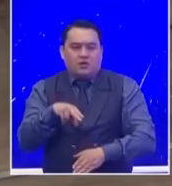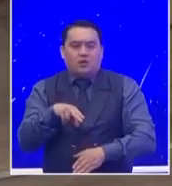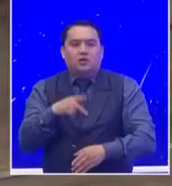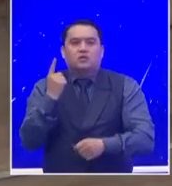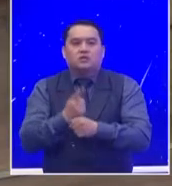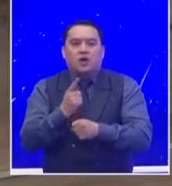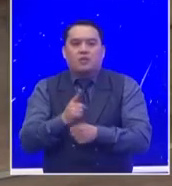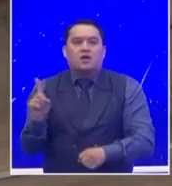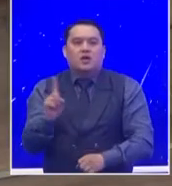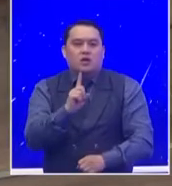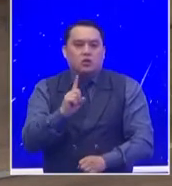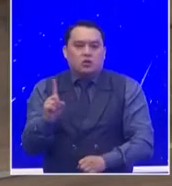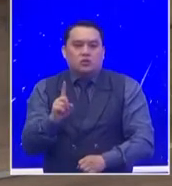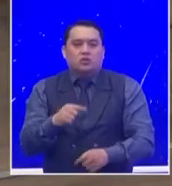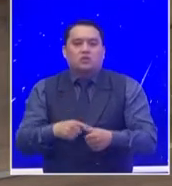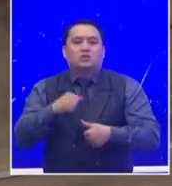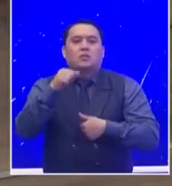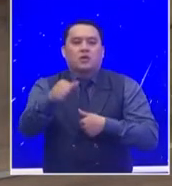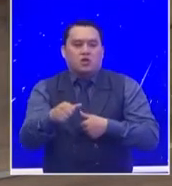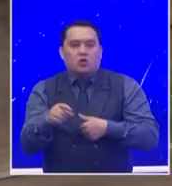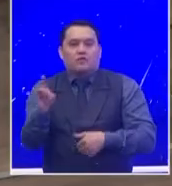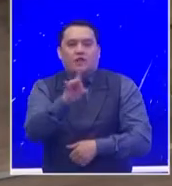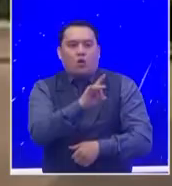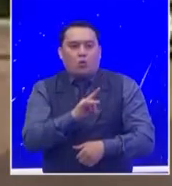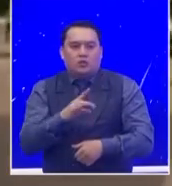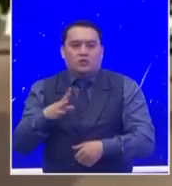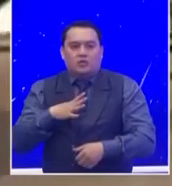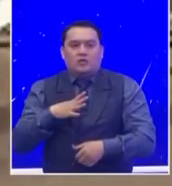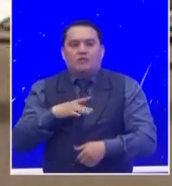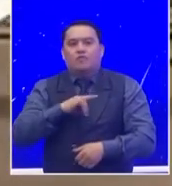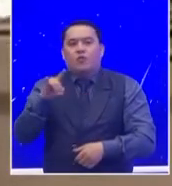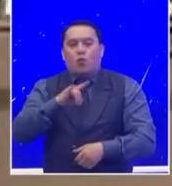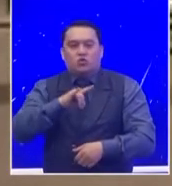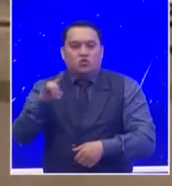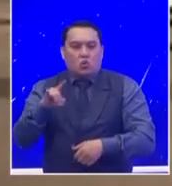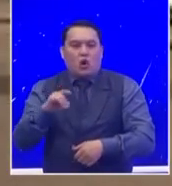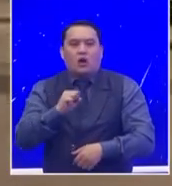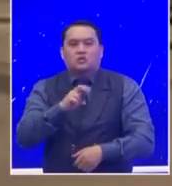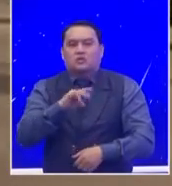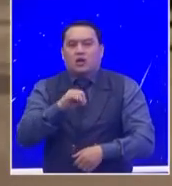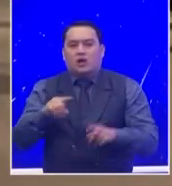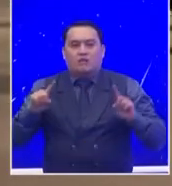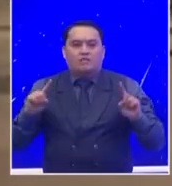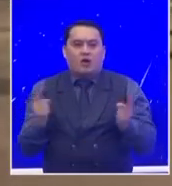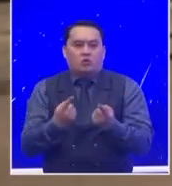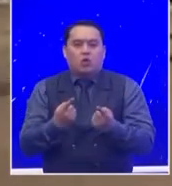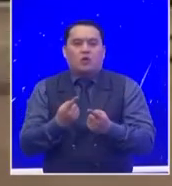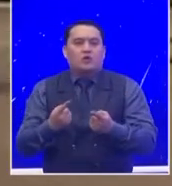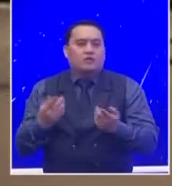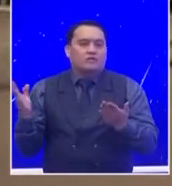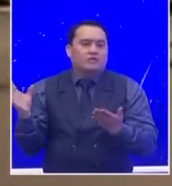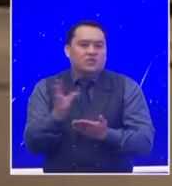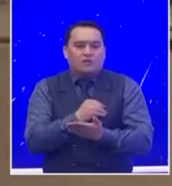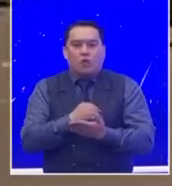запрет экскурсий для школьников за пределы регионов. Изменения коснулись и воздушных перелетов. Air Astana ограничила полеты на период действия